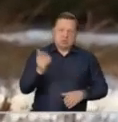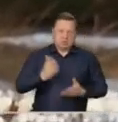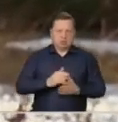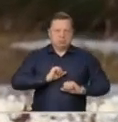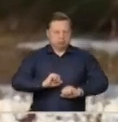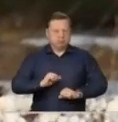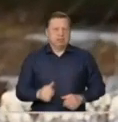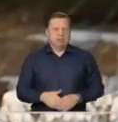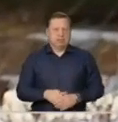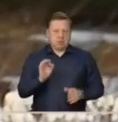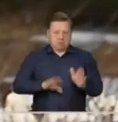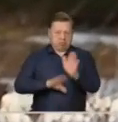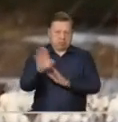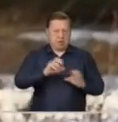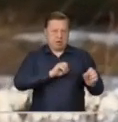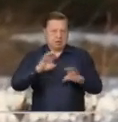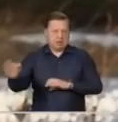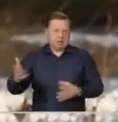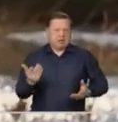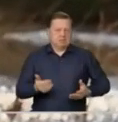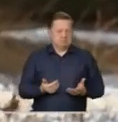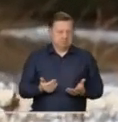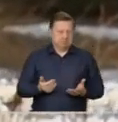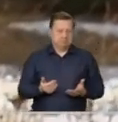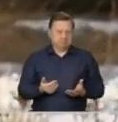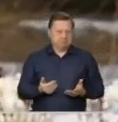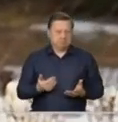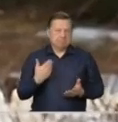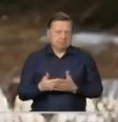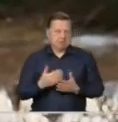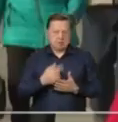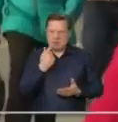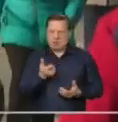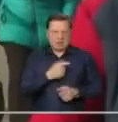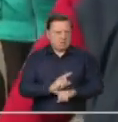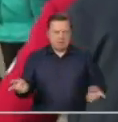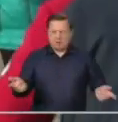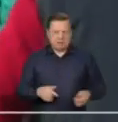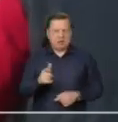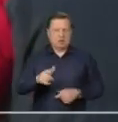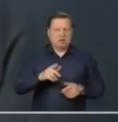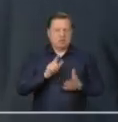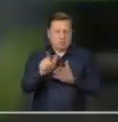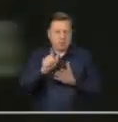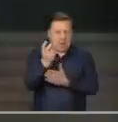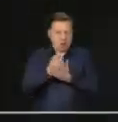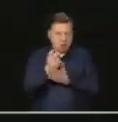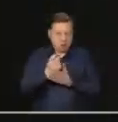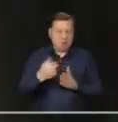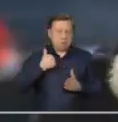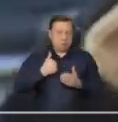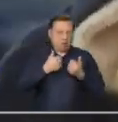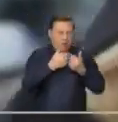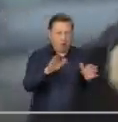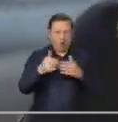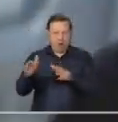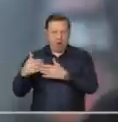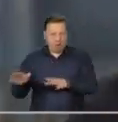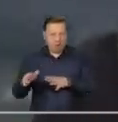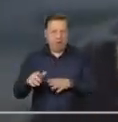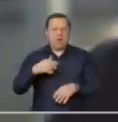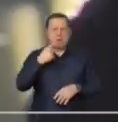taki wzrost zachorowań, no to jest niedopuszczalny. Poluzowane 12 lutego obostrzenia w pozostałej części kraju